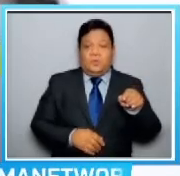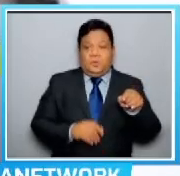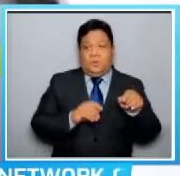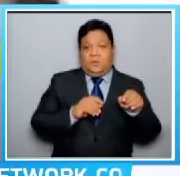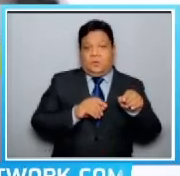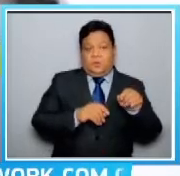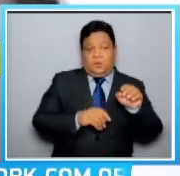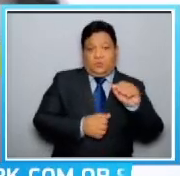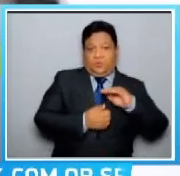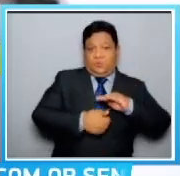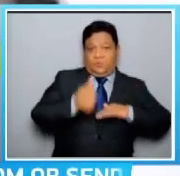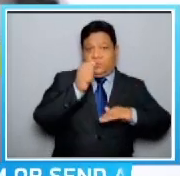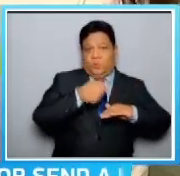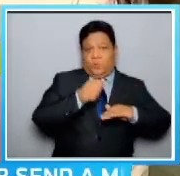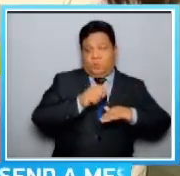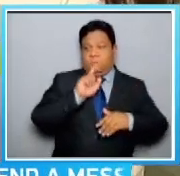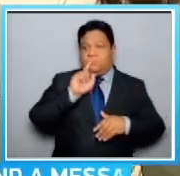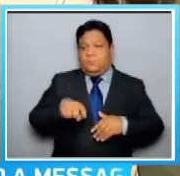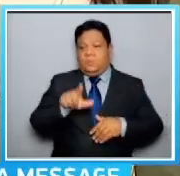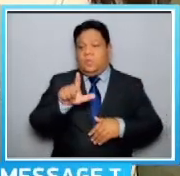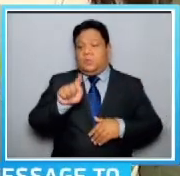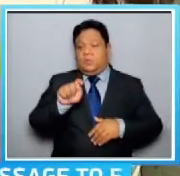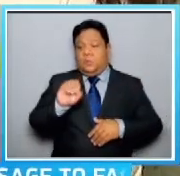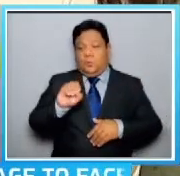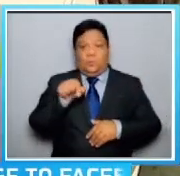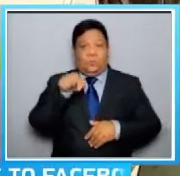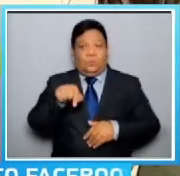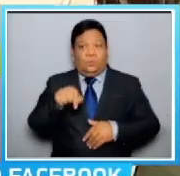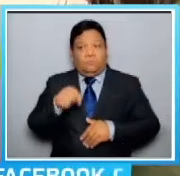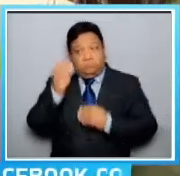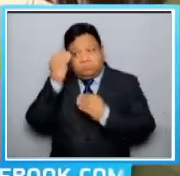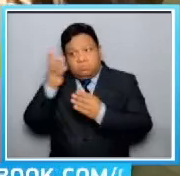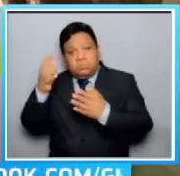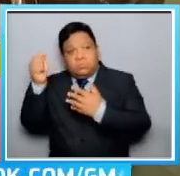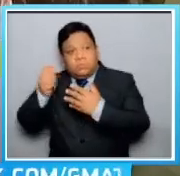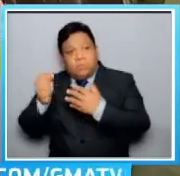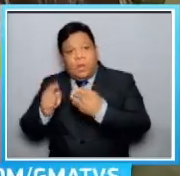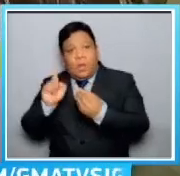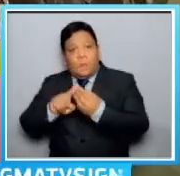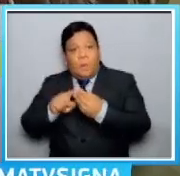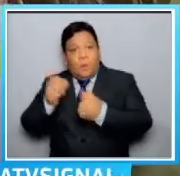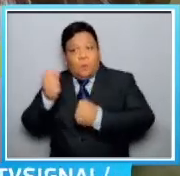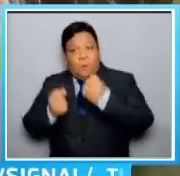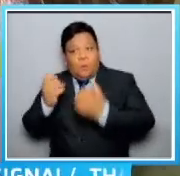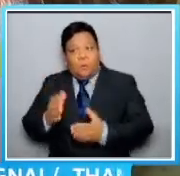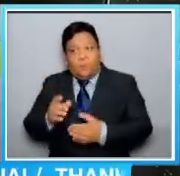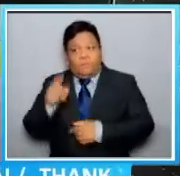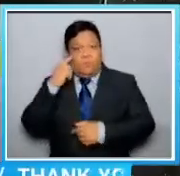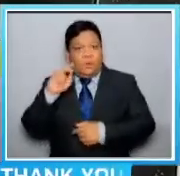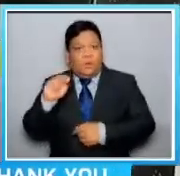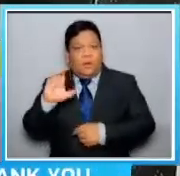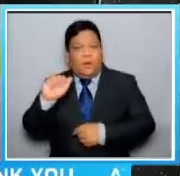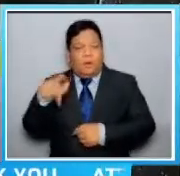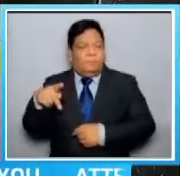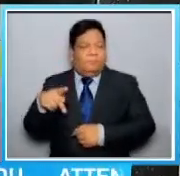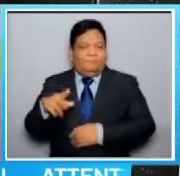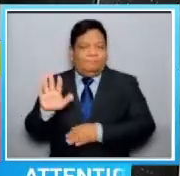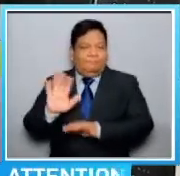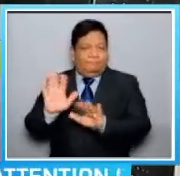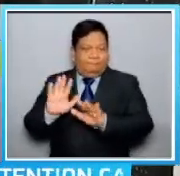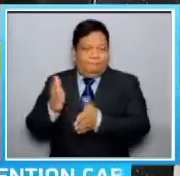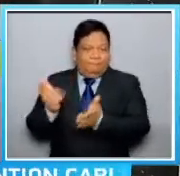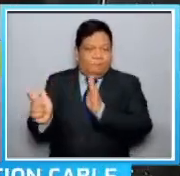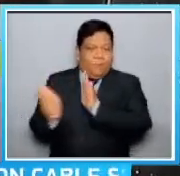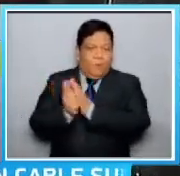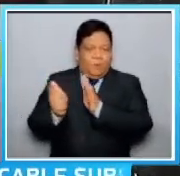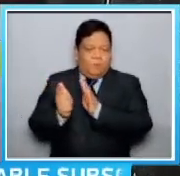ahensya na nagpapatupad ng NCAP. Pero kung si Mike ang tatanungin, hindi sapat na suspindihin ito. Dapat tuluyan na raw